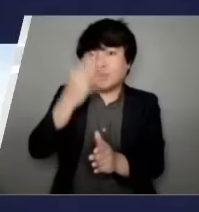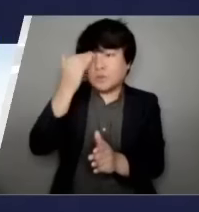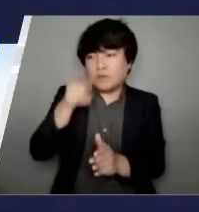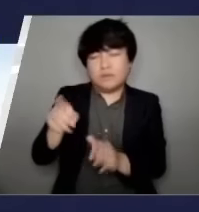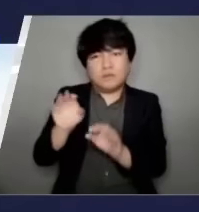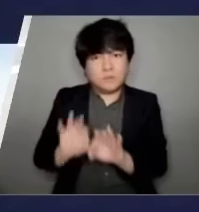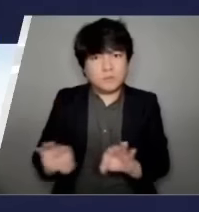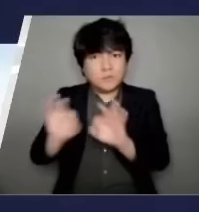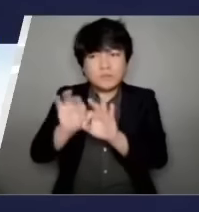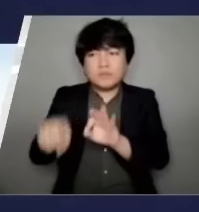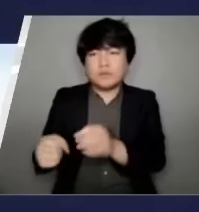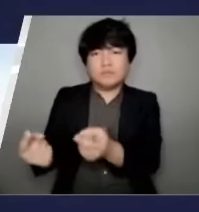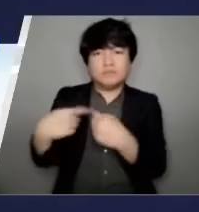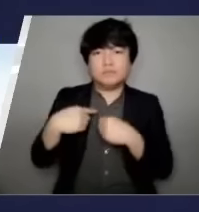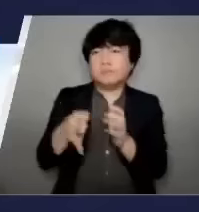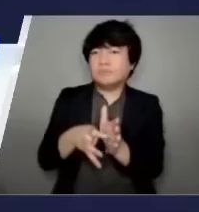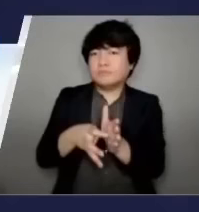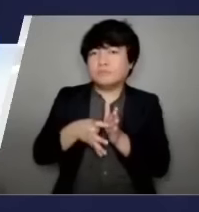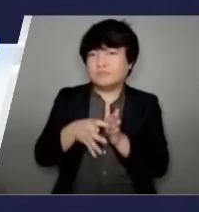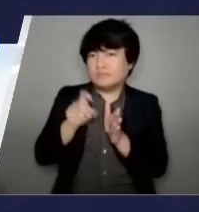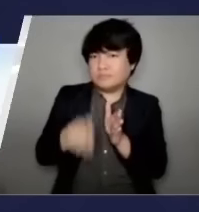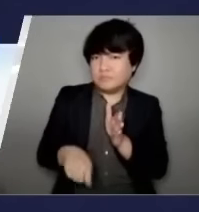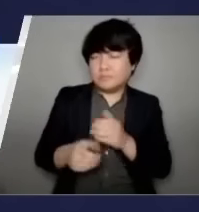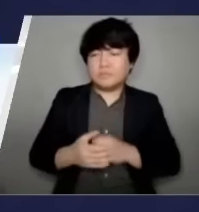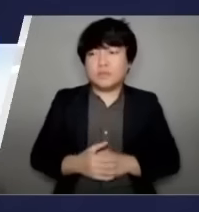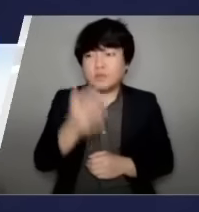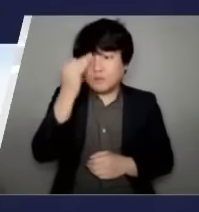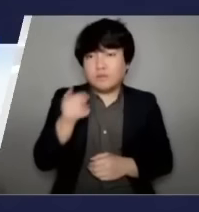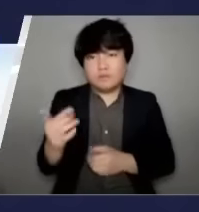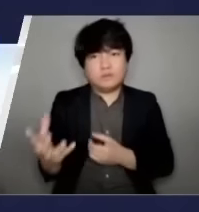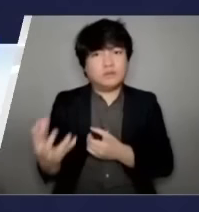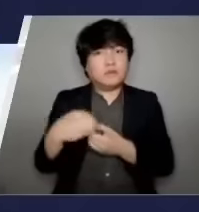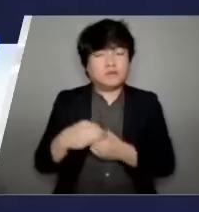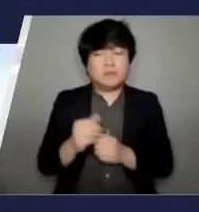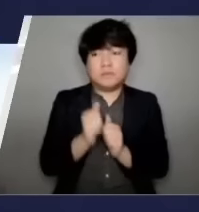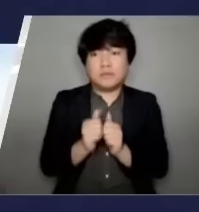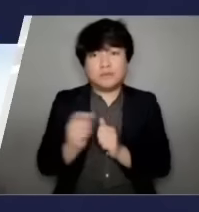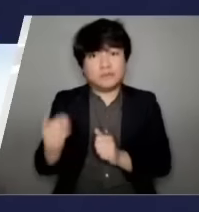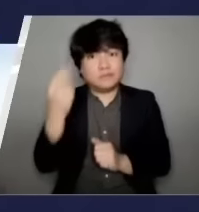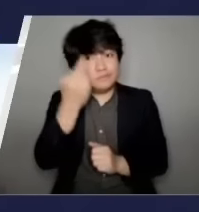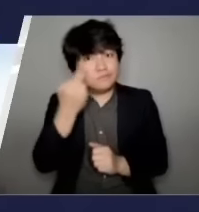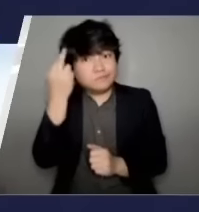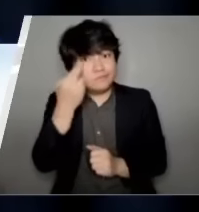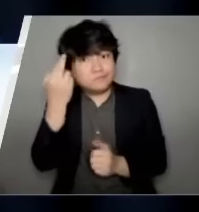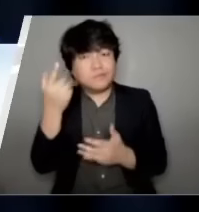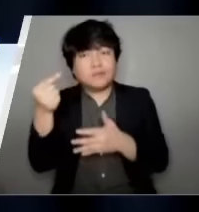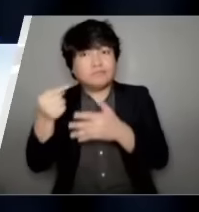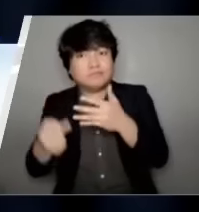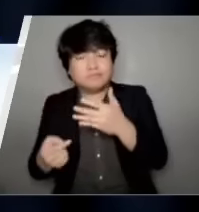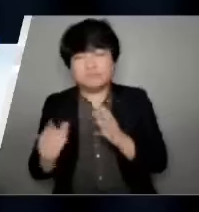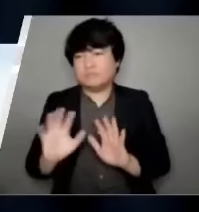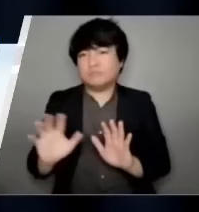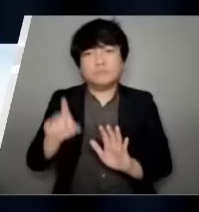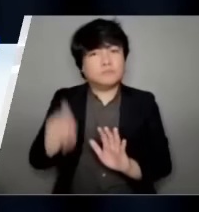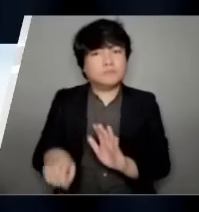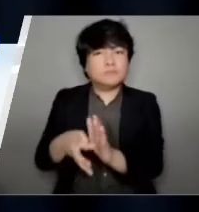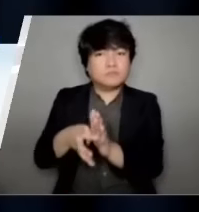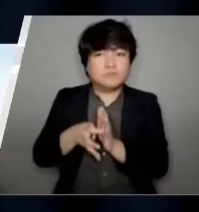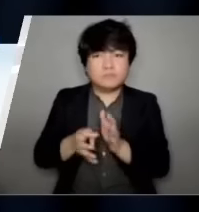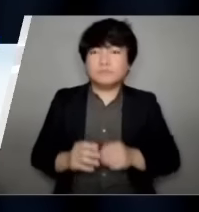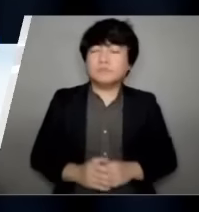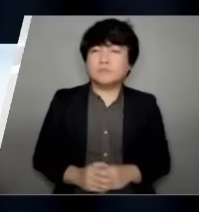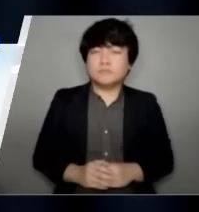maaaring makapagpa-incriminate sa kanya at hindi pwedeng gamiting dahilan para hindi mag-attend ng hearing. Dagdag ni Senate Committee on